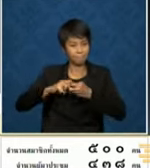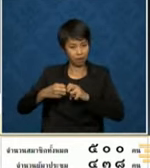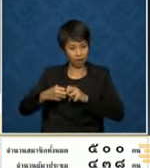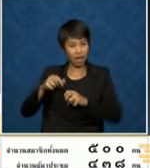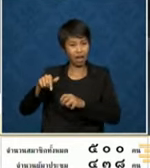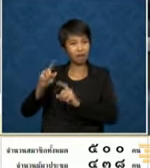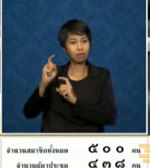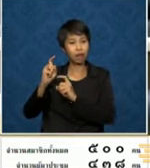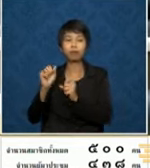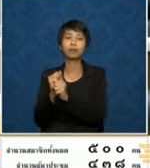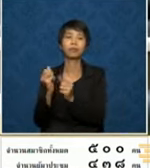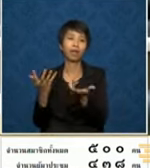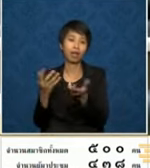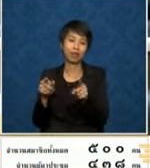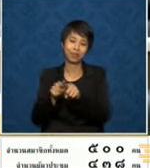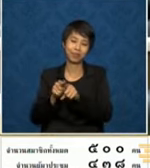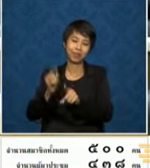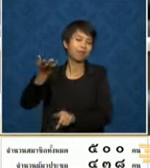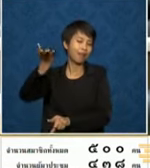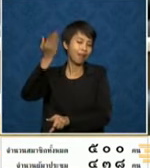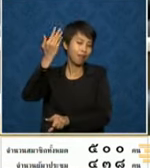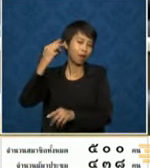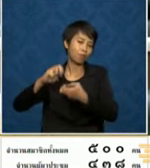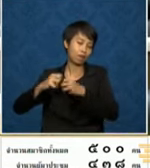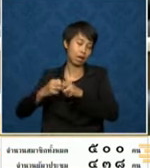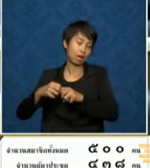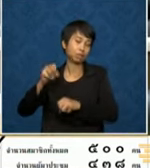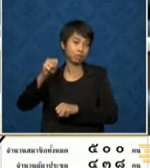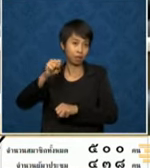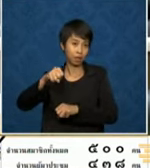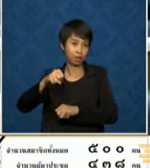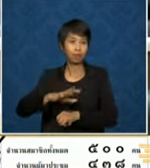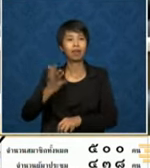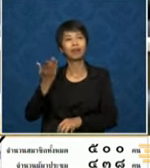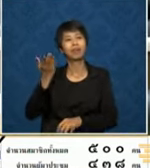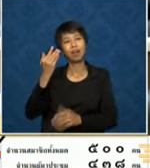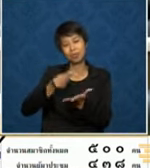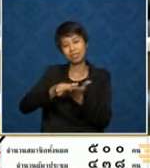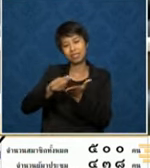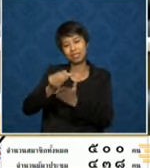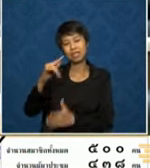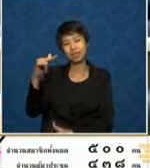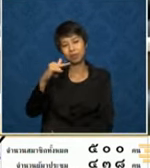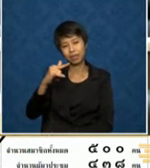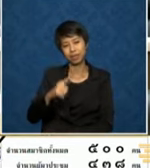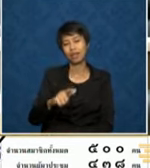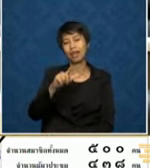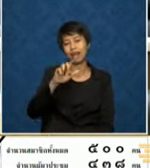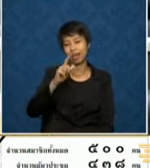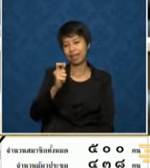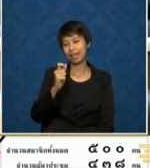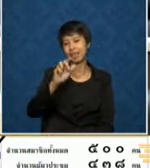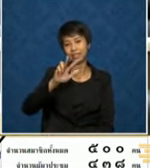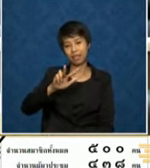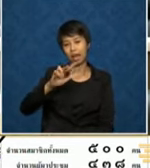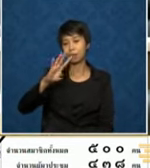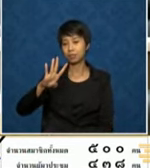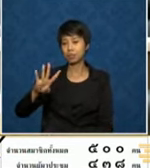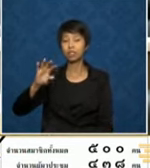ซ้ำรอยกับการบินไทยเหมือนในอดีตที่ผ่านมาไหมครับท่านประธานครับที่ไปซื้อเครื่องบิน Airbus A340 ต่างๆที่บิน